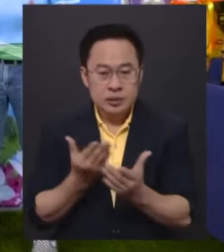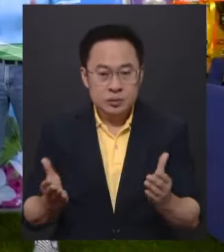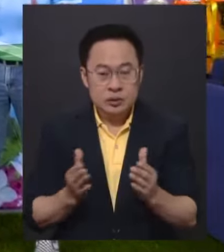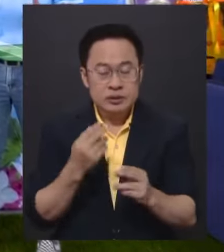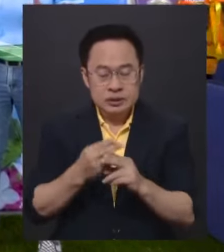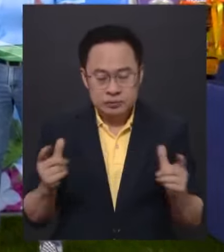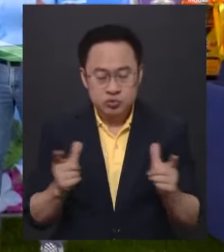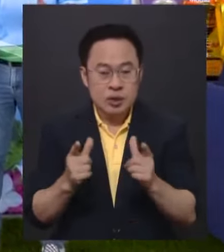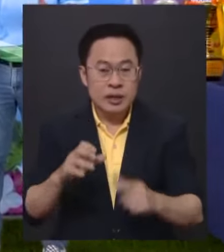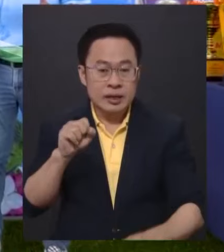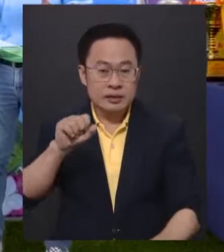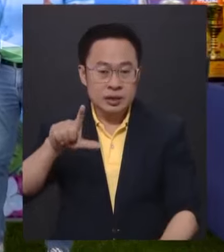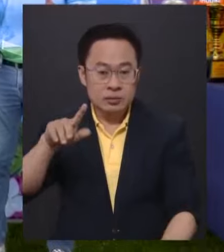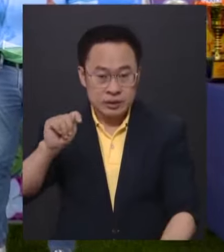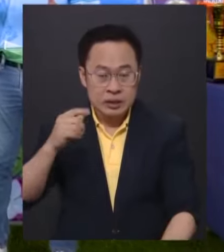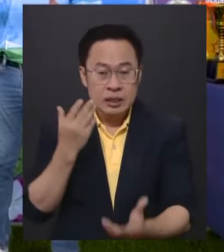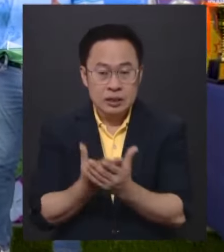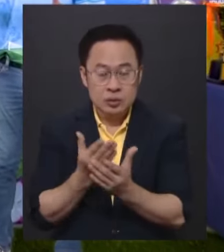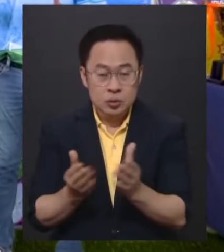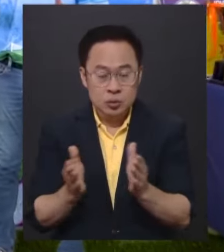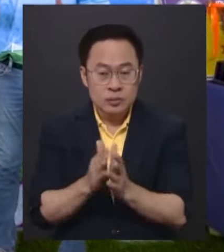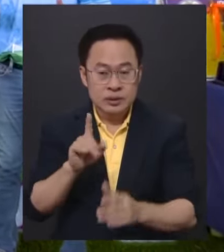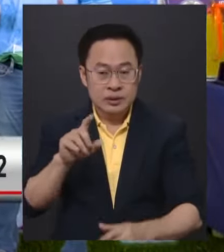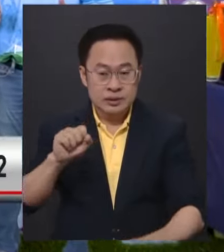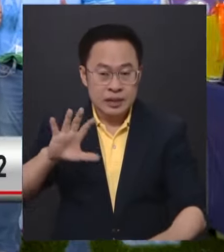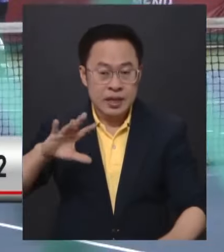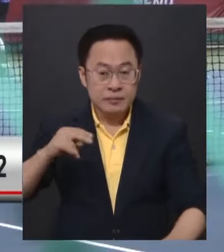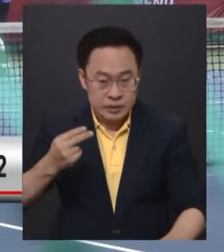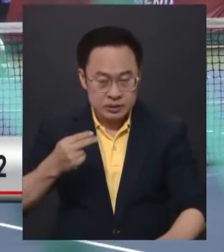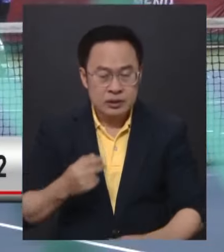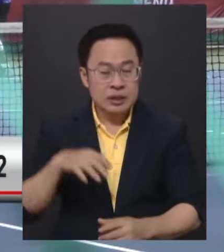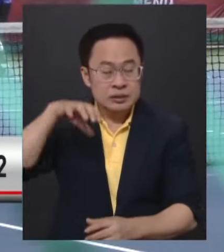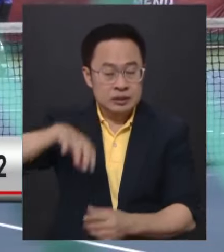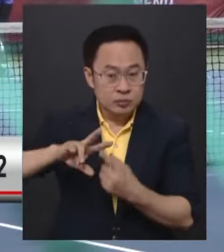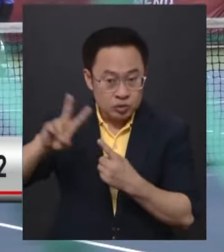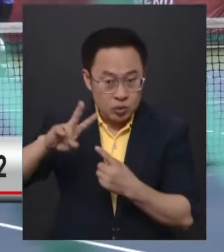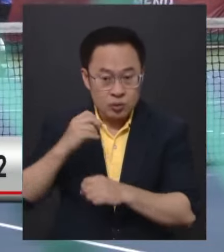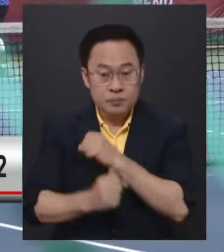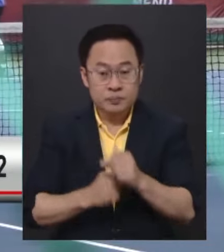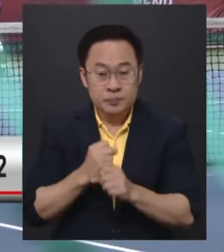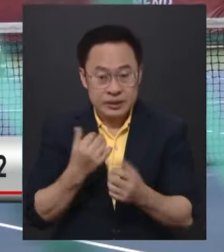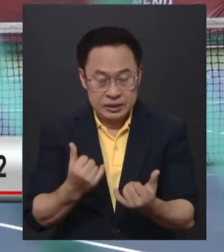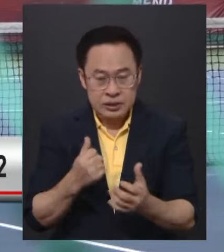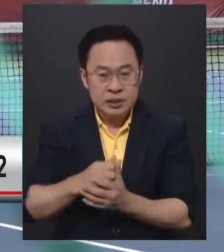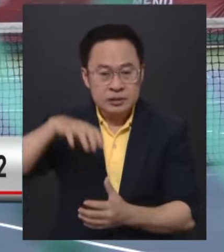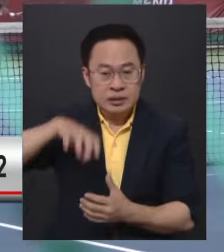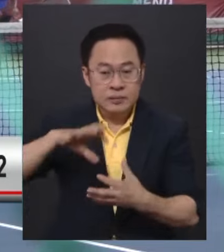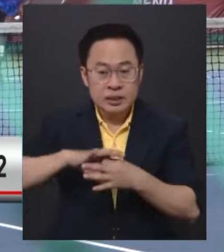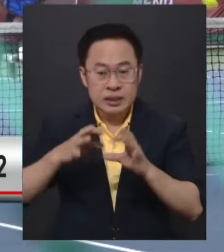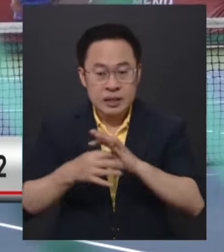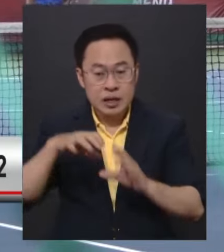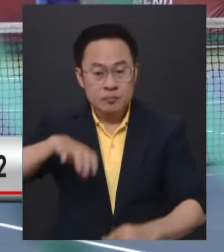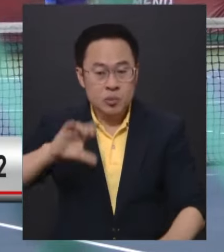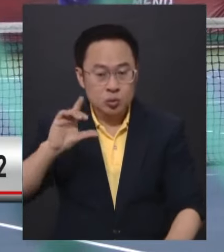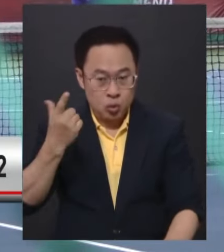ะคะ 150,000 บาทเป็นสนามที่2นะคะประจำปี2567ก็แข่งขันกันที่สนามเทนนิส Impact เมืองทองธานี